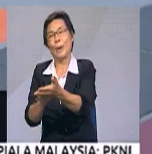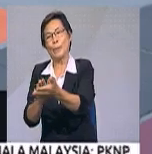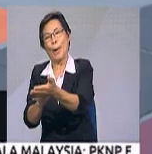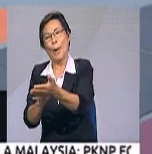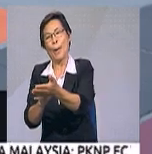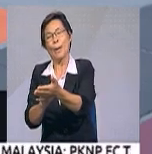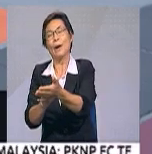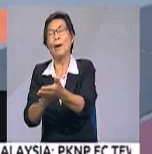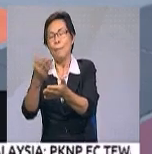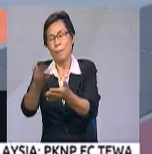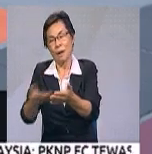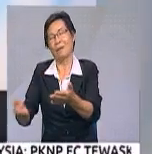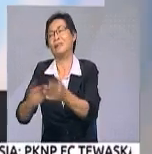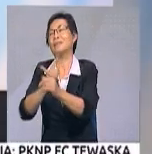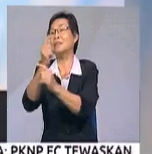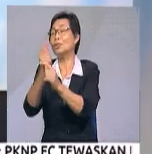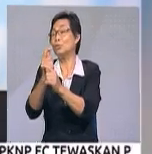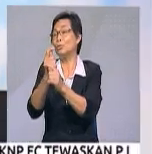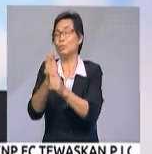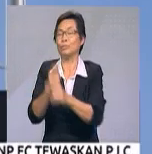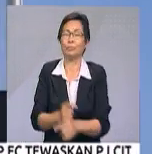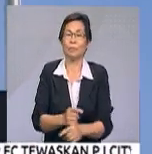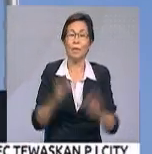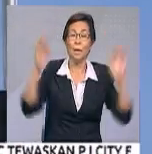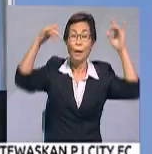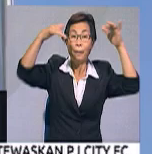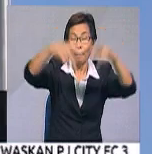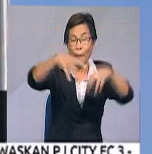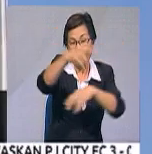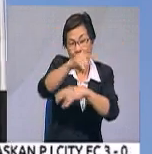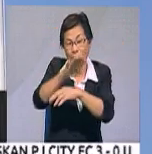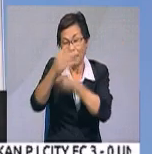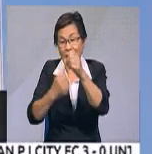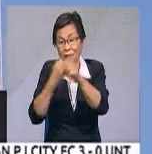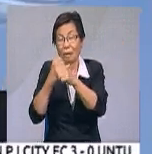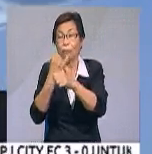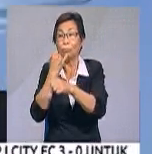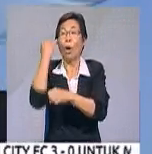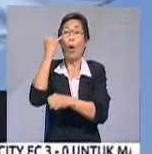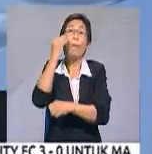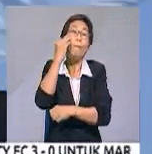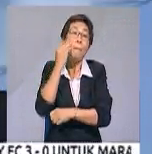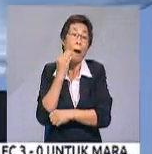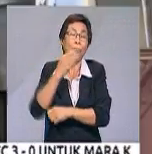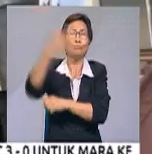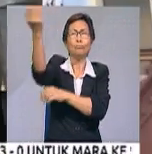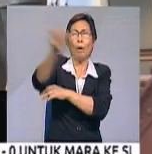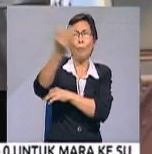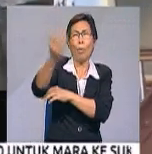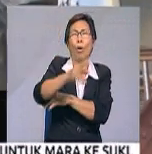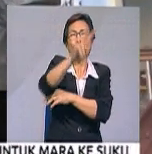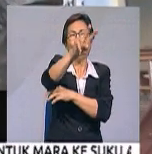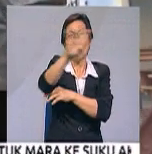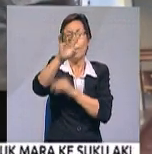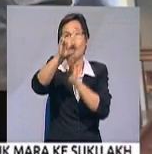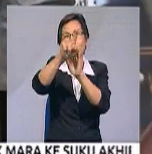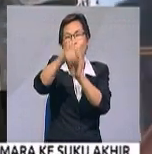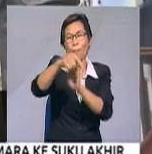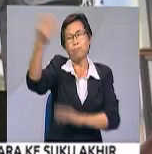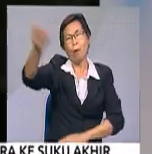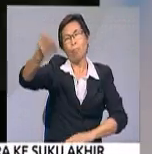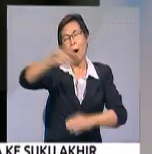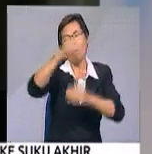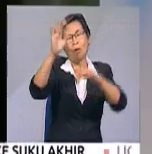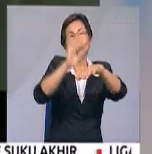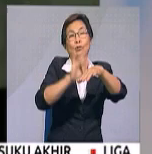terhadap perkara tertentu. Pada Perhimpunan Agung PBB tahun lalu, Tun Dr. Mahathir berucap selama 24 minit